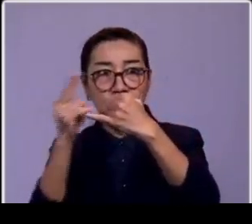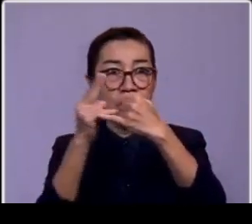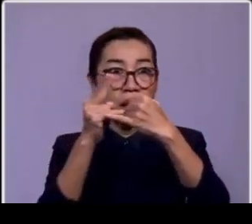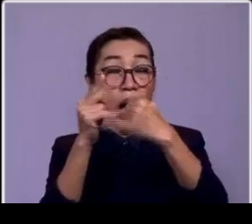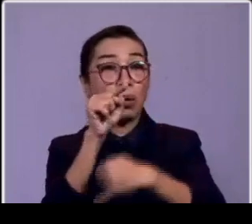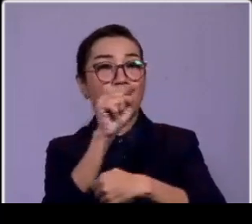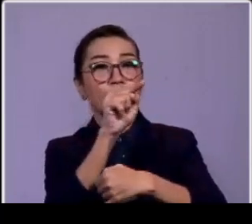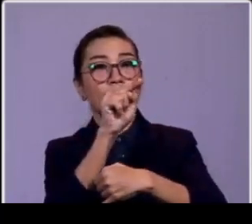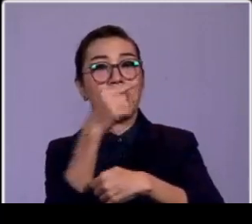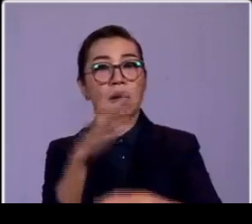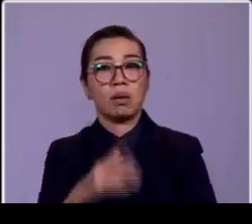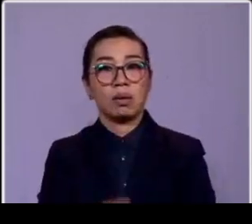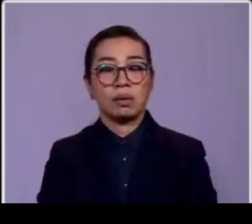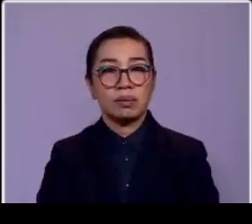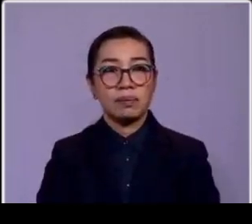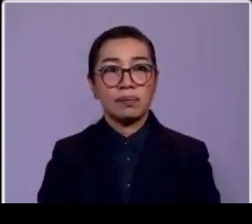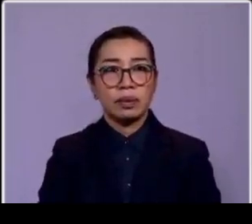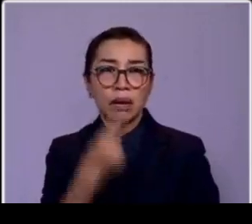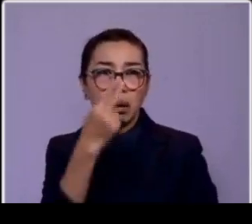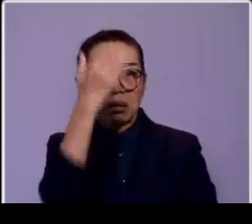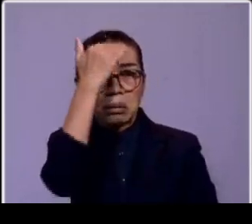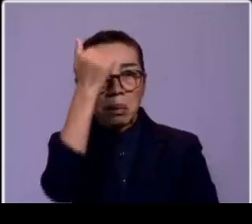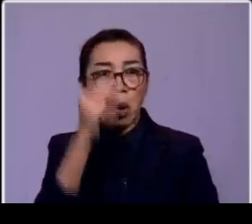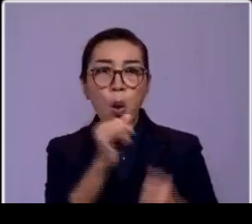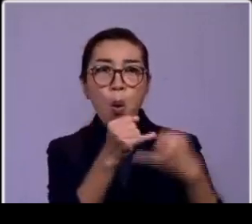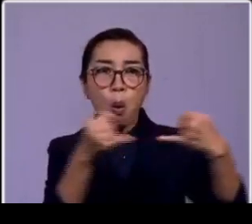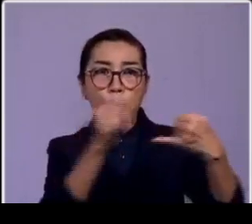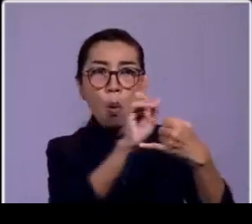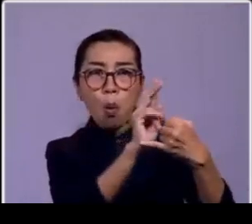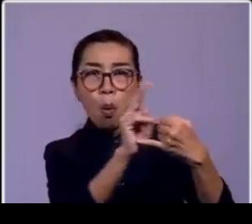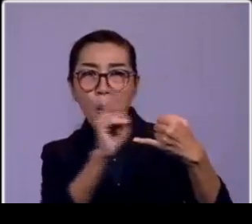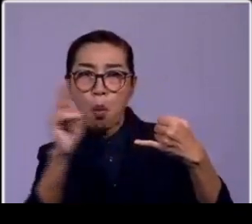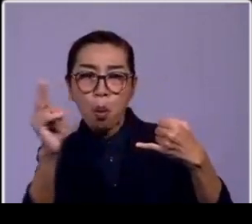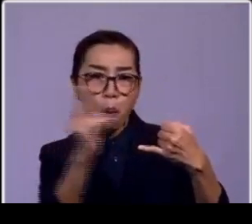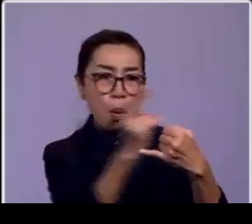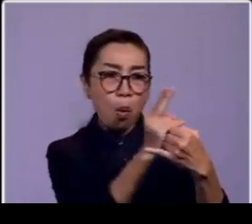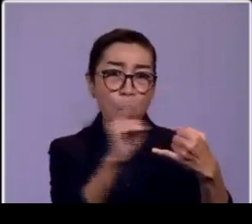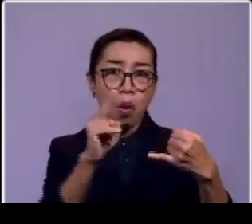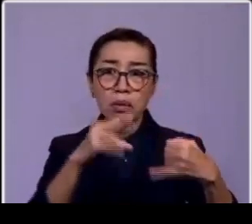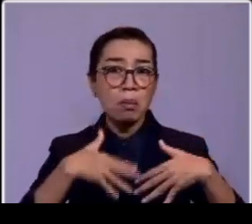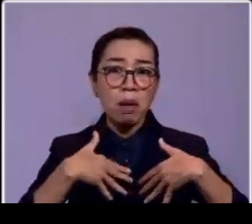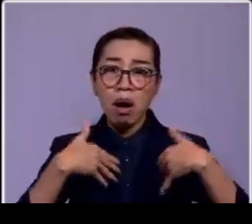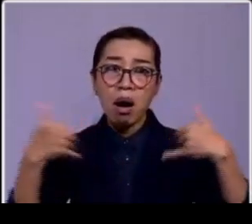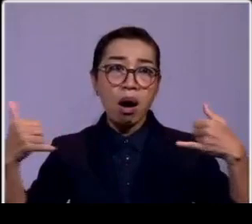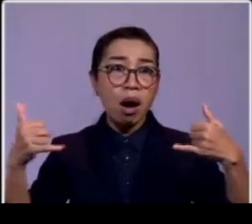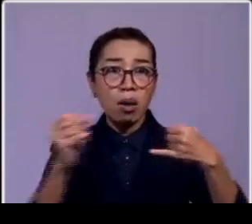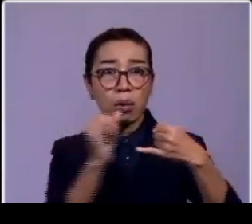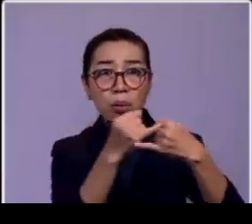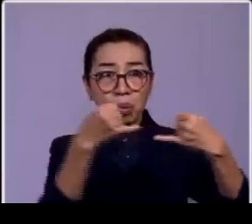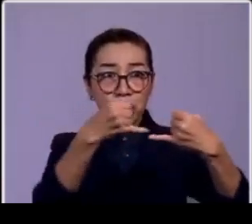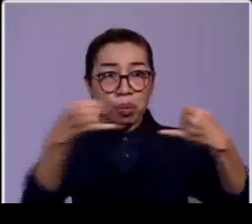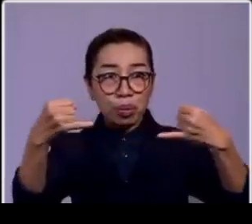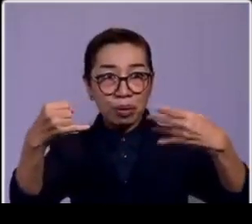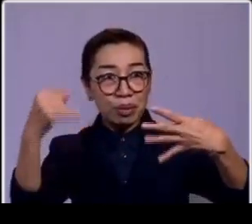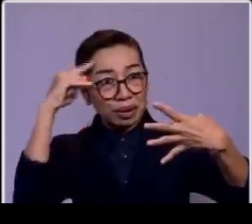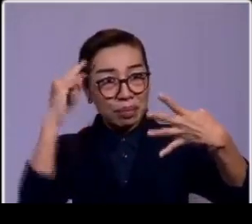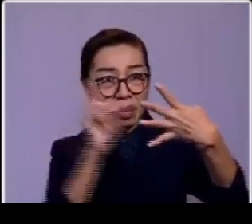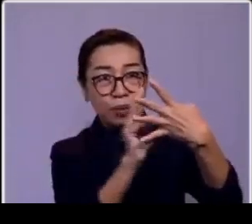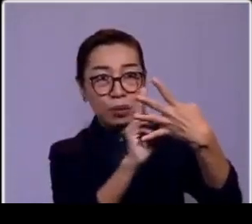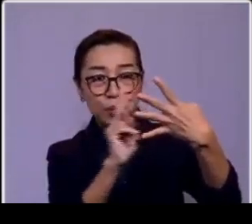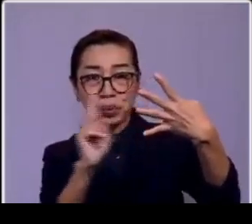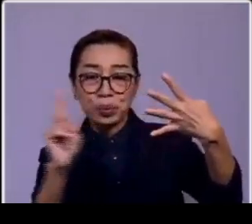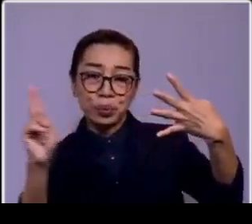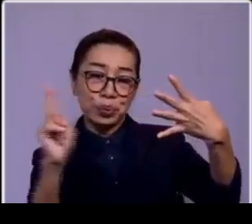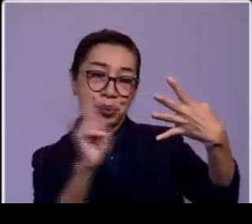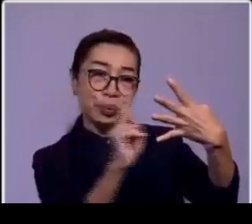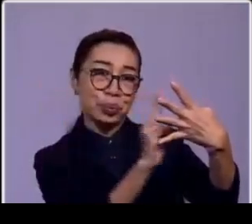ไปนอกหน่อยไงมันทำไมไม่หลุดมันไปได้สบายเลยนะวิ่งขึ้นไปเลยครับวิ่งขึ้นไปวิ่งขึ้นไปวิ่งขึ้นไป